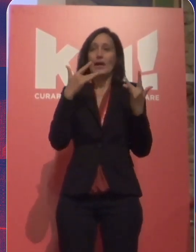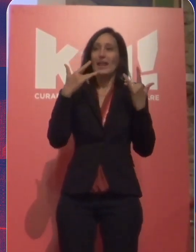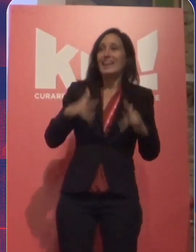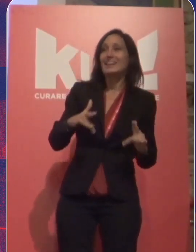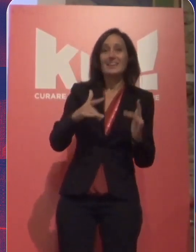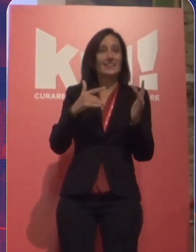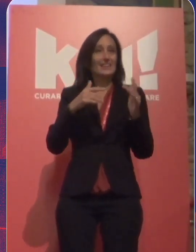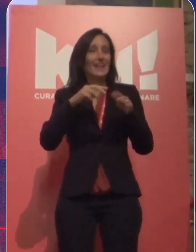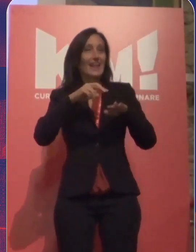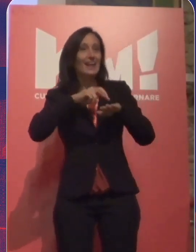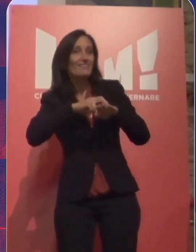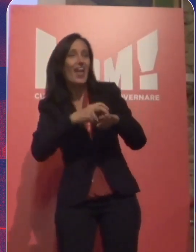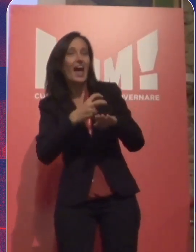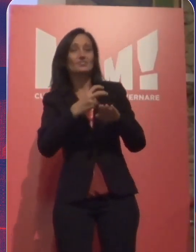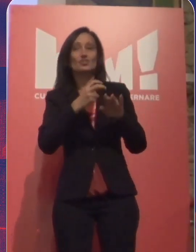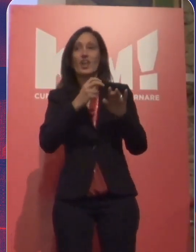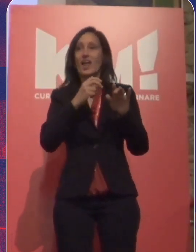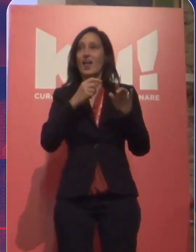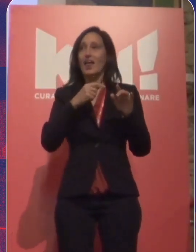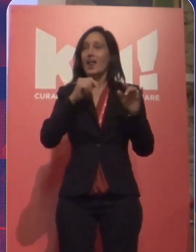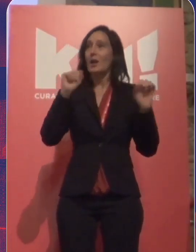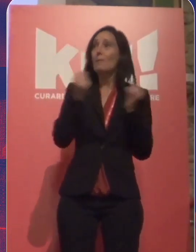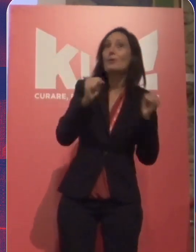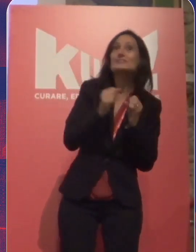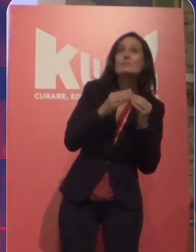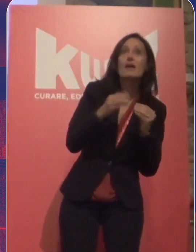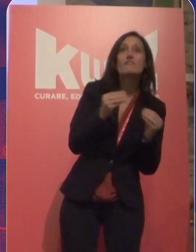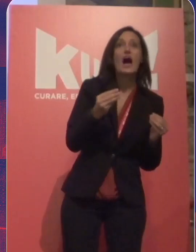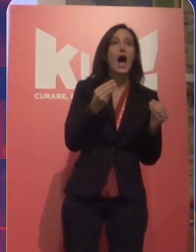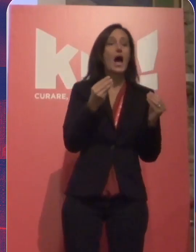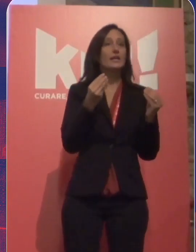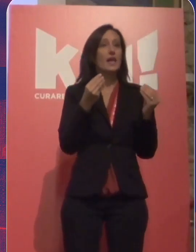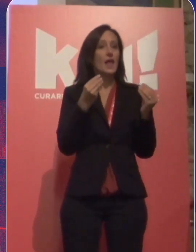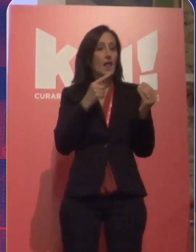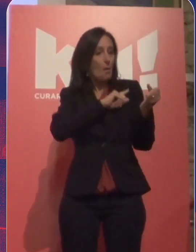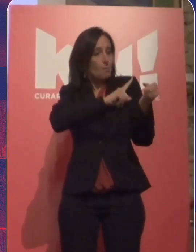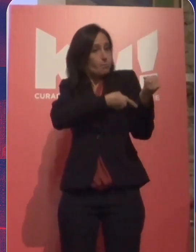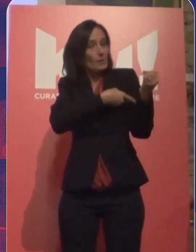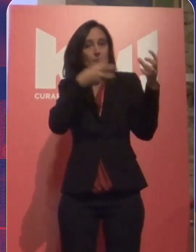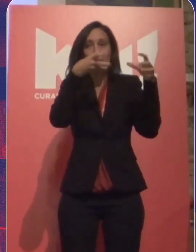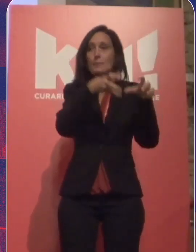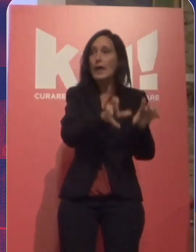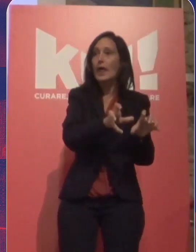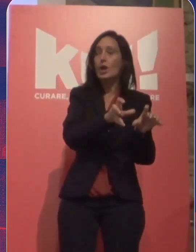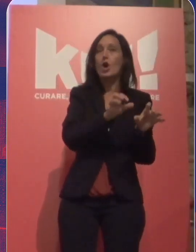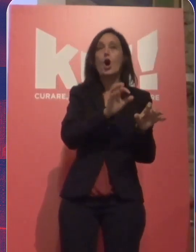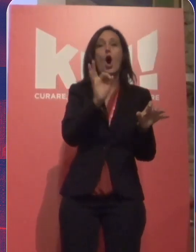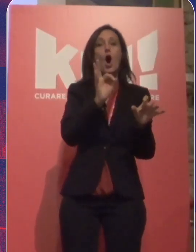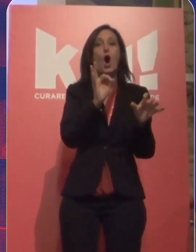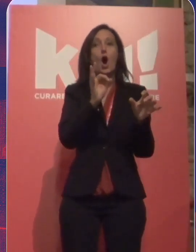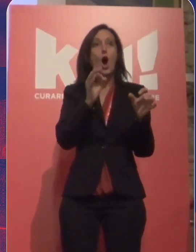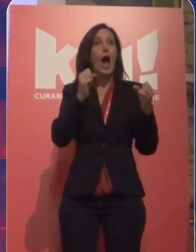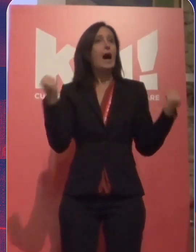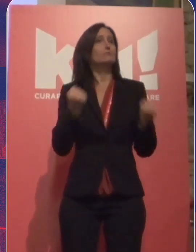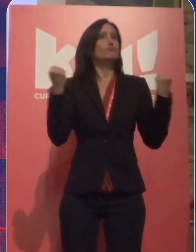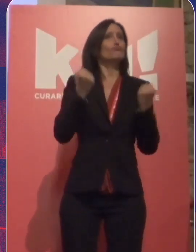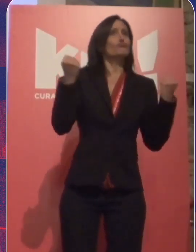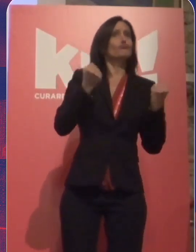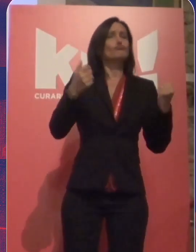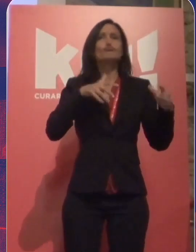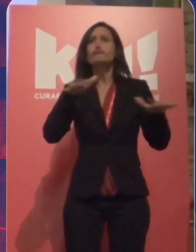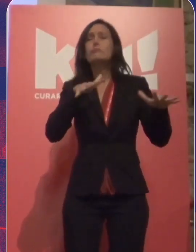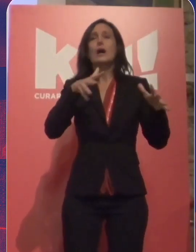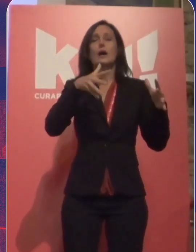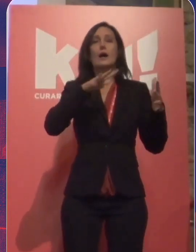la potenza si è trasformata in impotenza l'attivita o l'iperattività in passività la